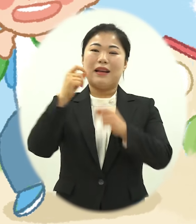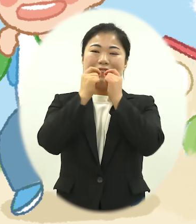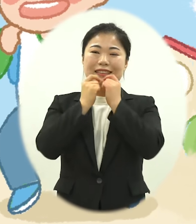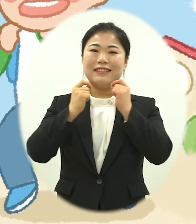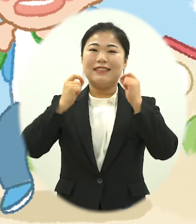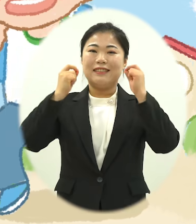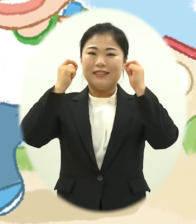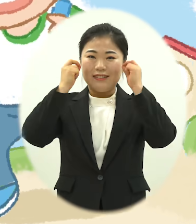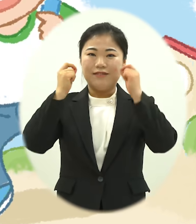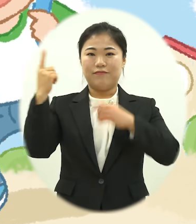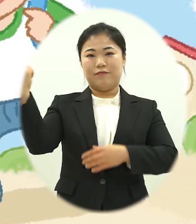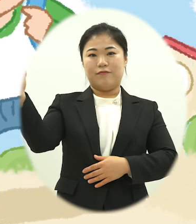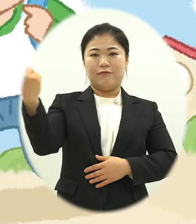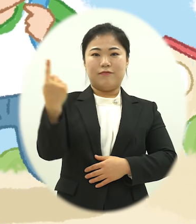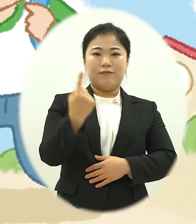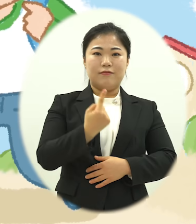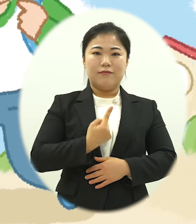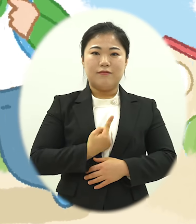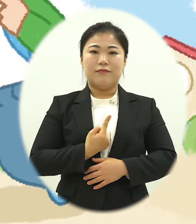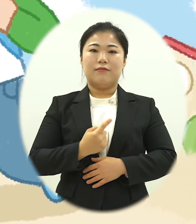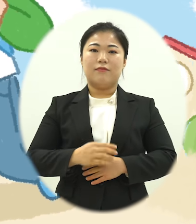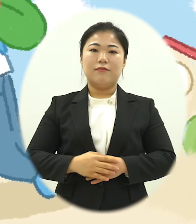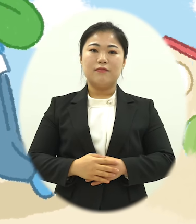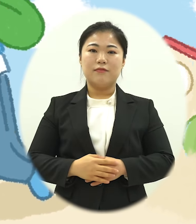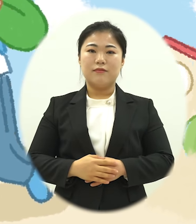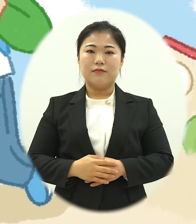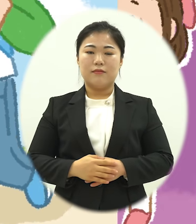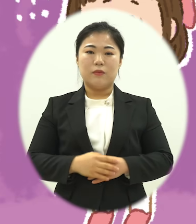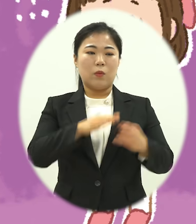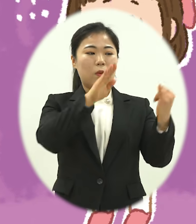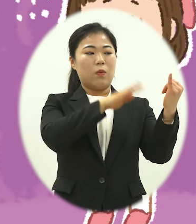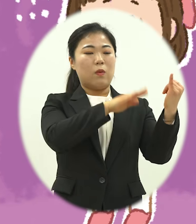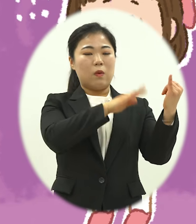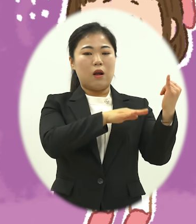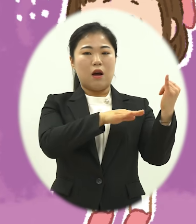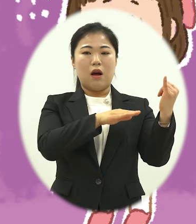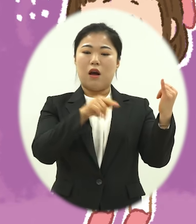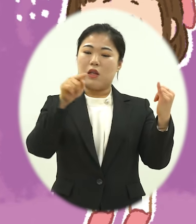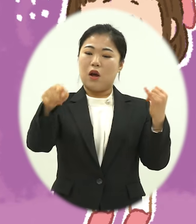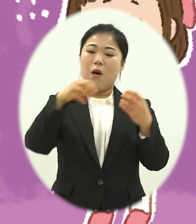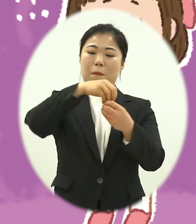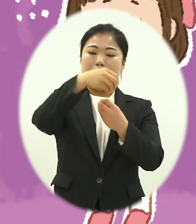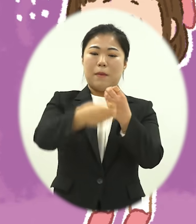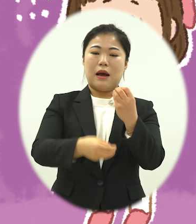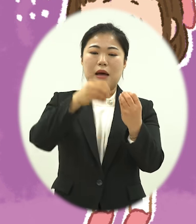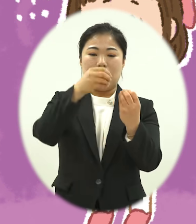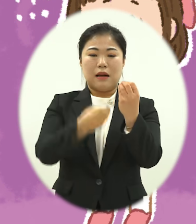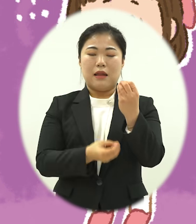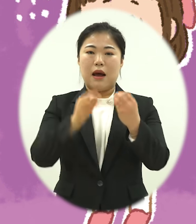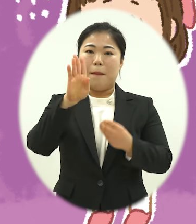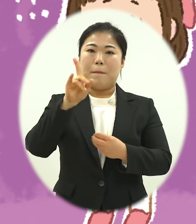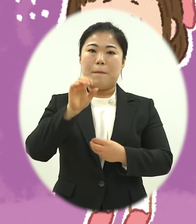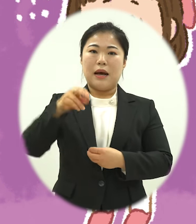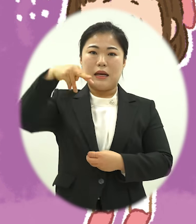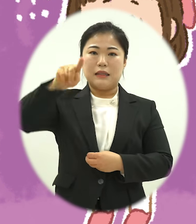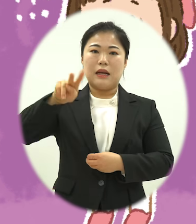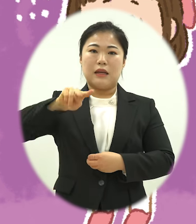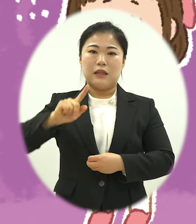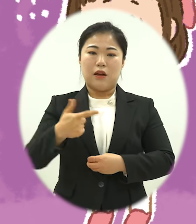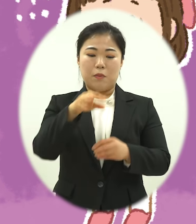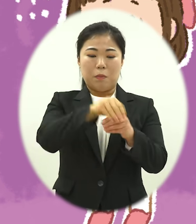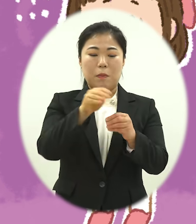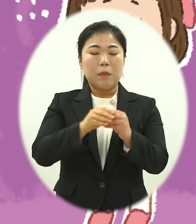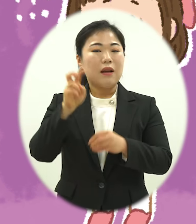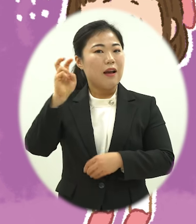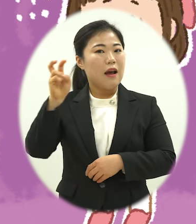싱긋 웃으며 3 쩍 다 닷지 요 은 서라 저 바나나 당산 맞은